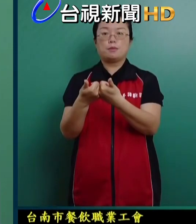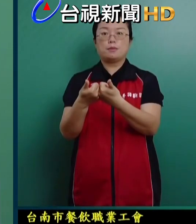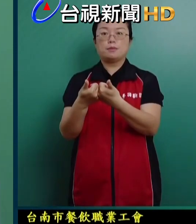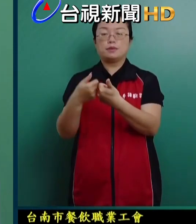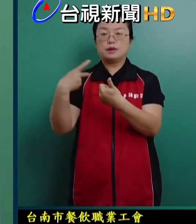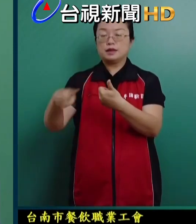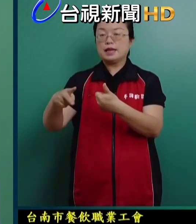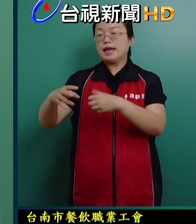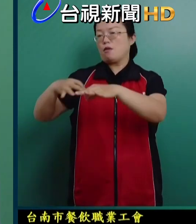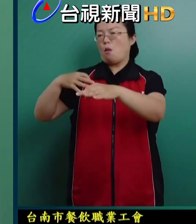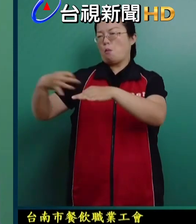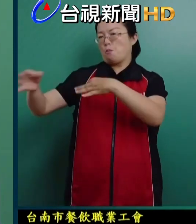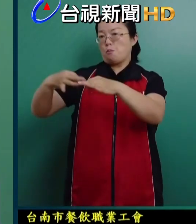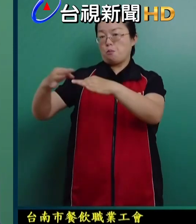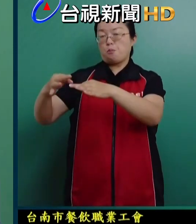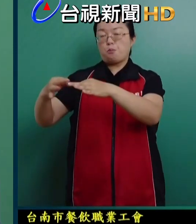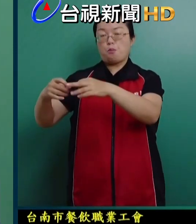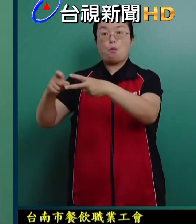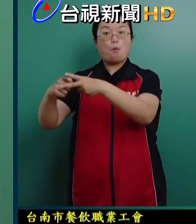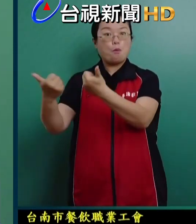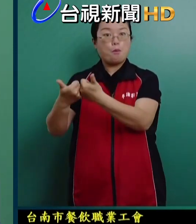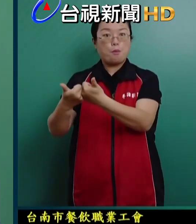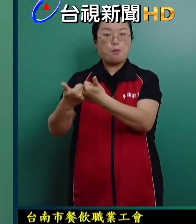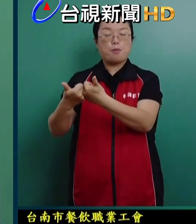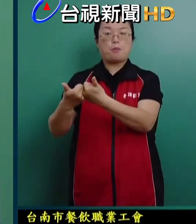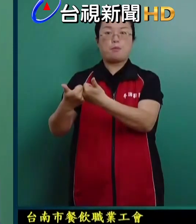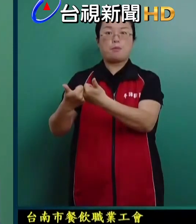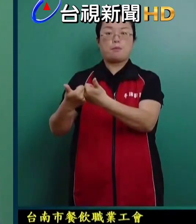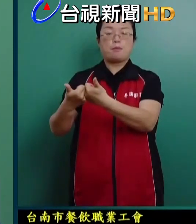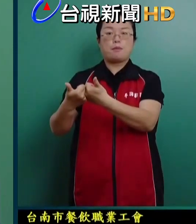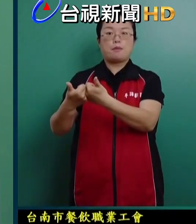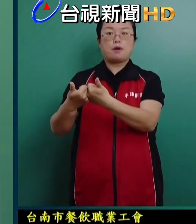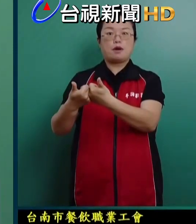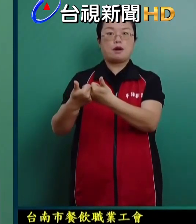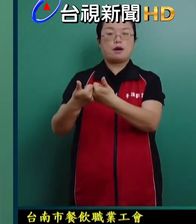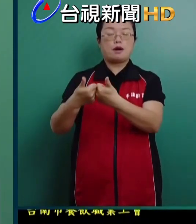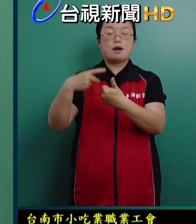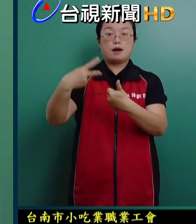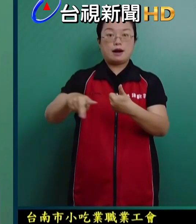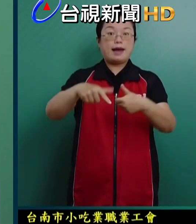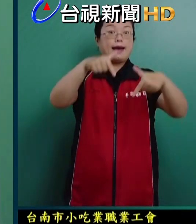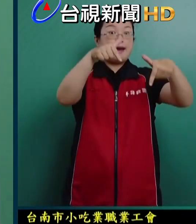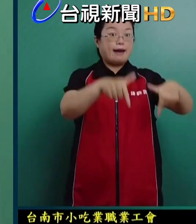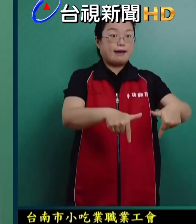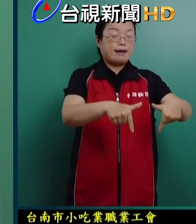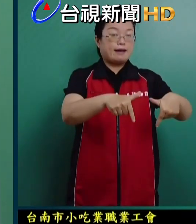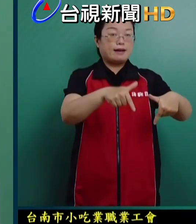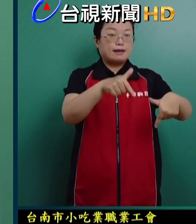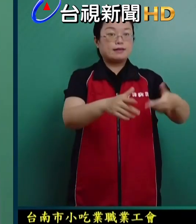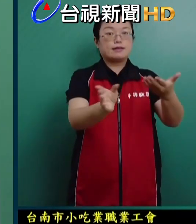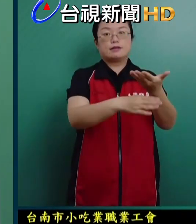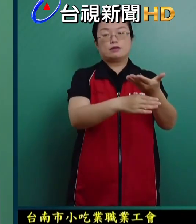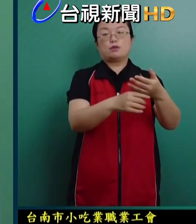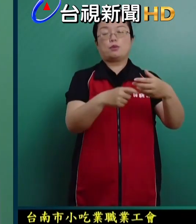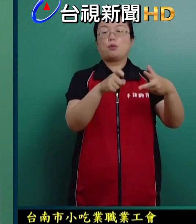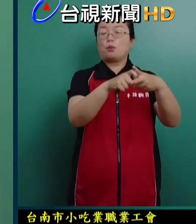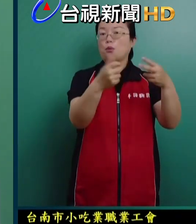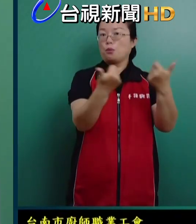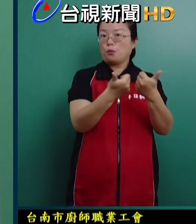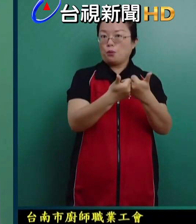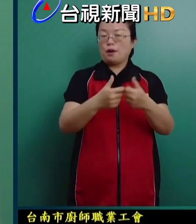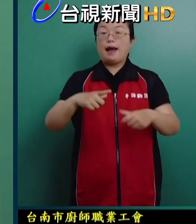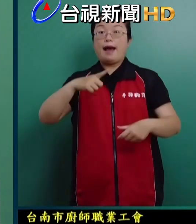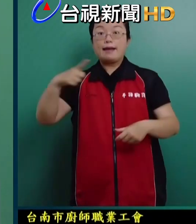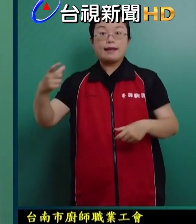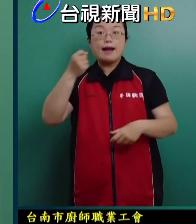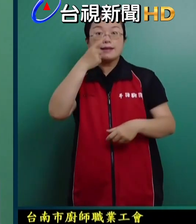商贩职业工会，还有台南市西餐服务人员职业工会，大台南